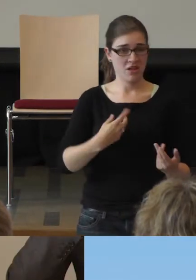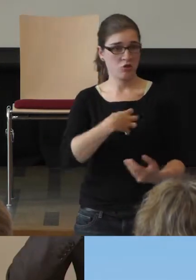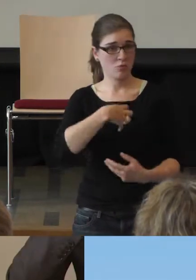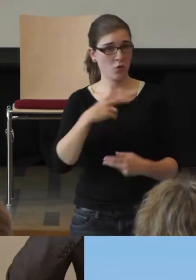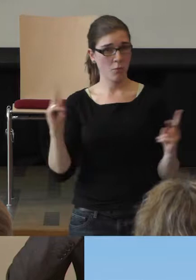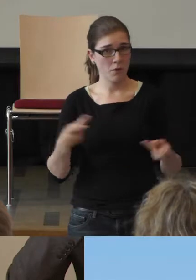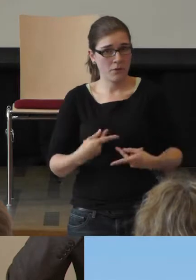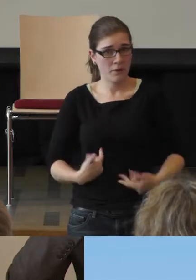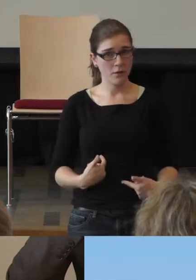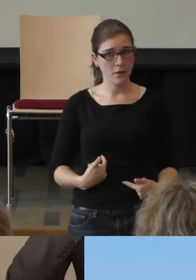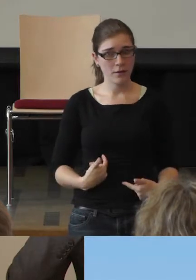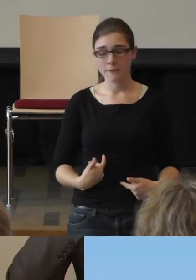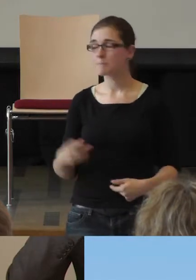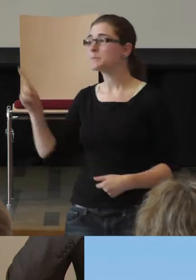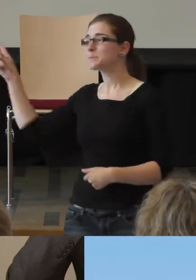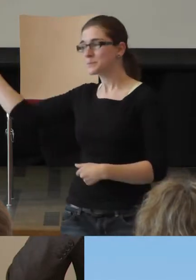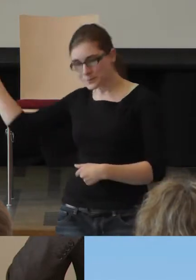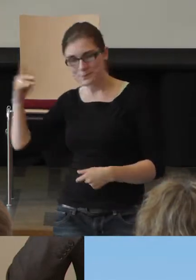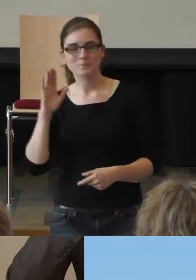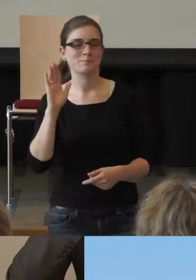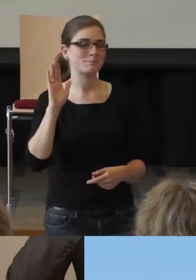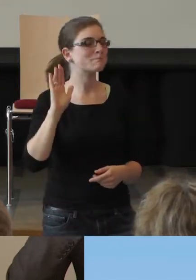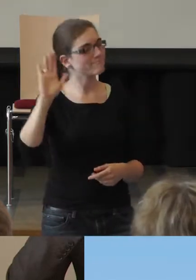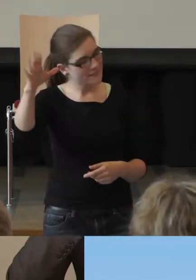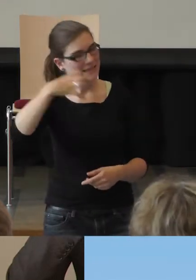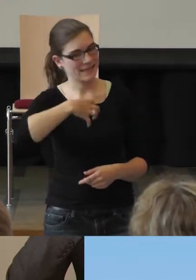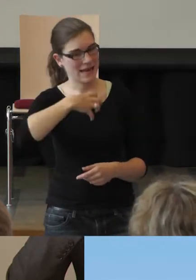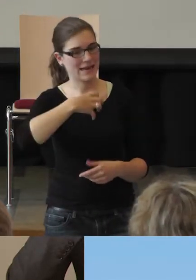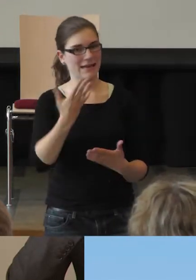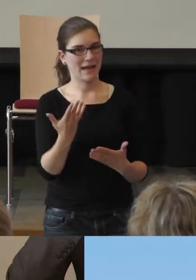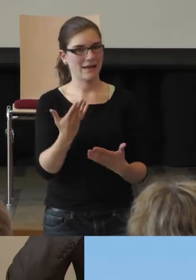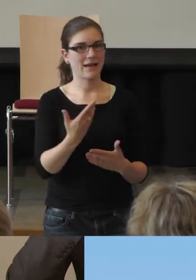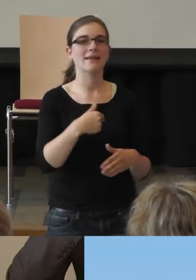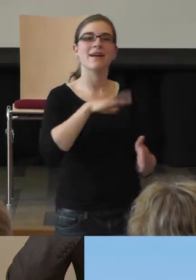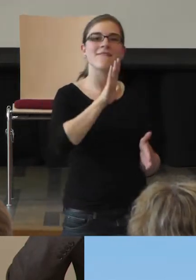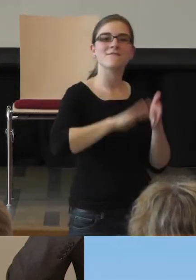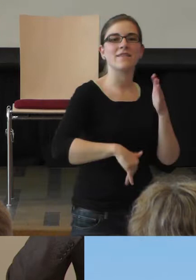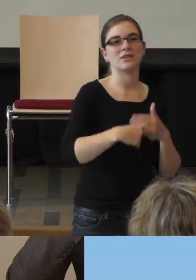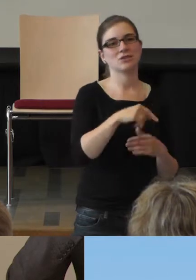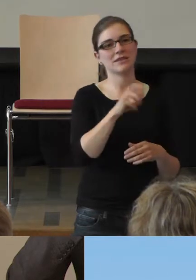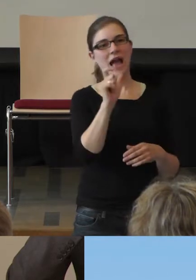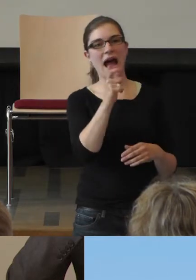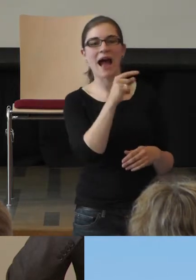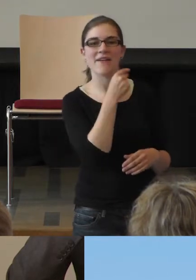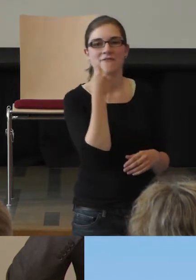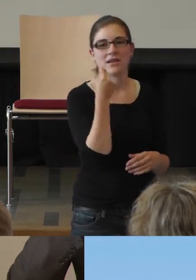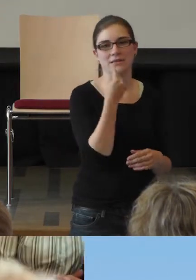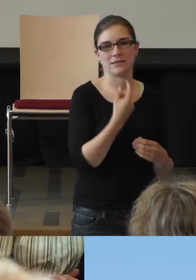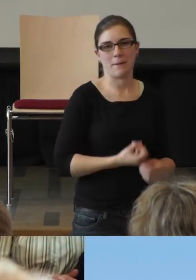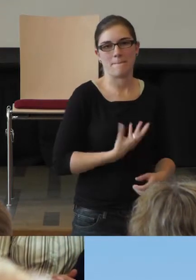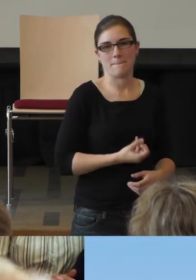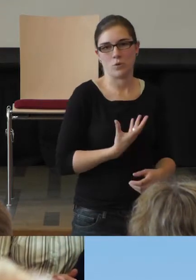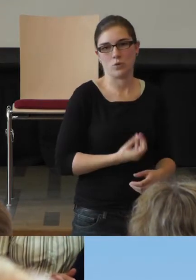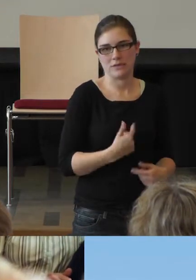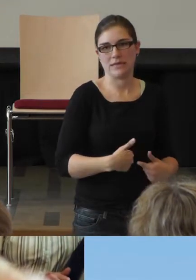Also es wird bei der von Ihnen genannten Krankheit ein falsches Eiweiß gebildet Das ist in den meisten Fällen nicht